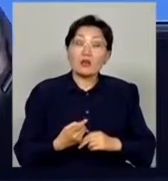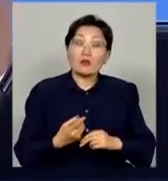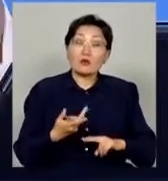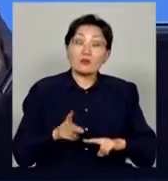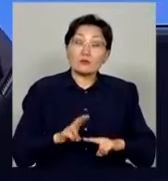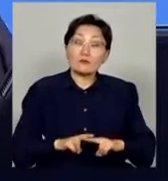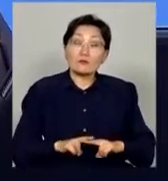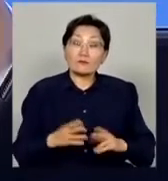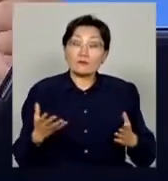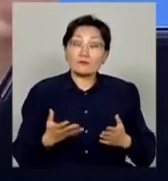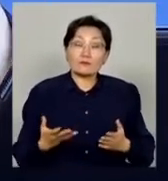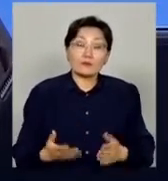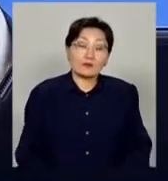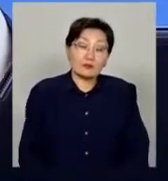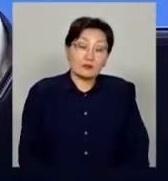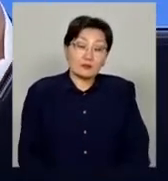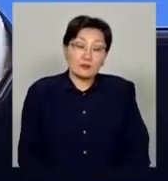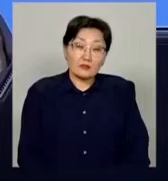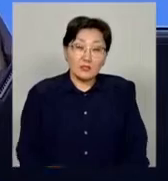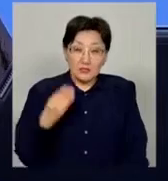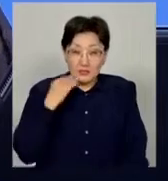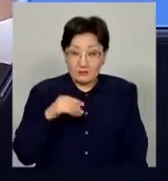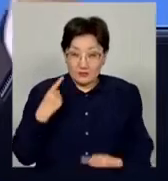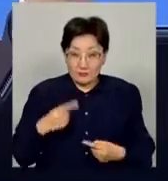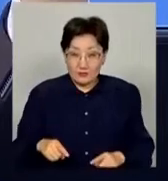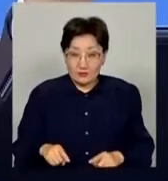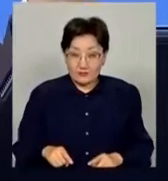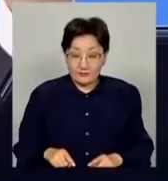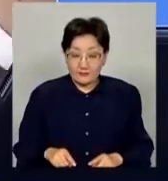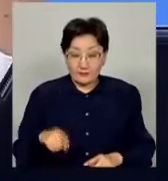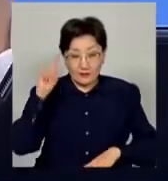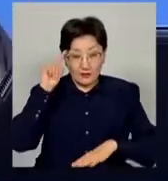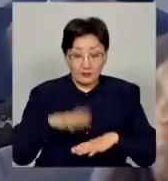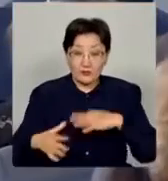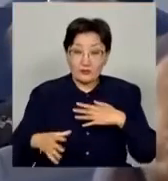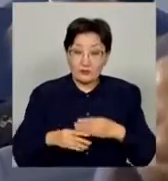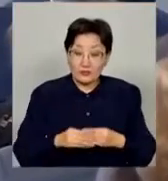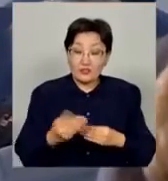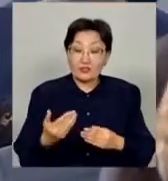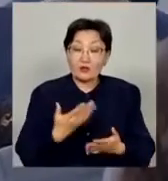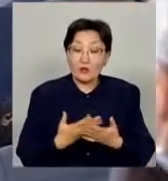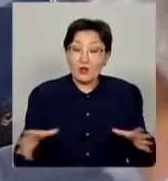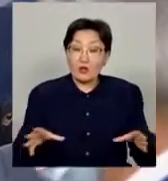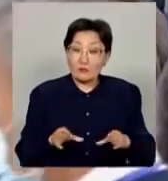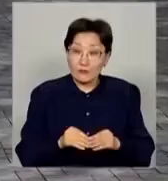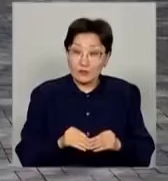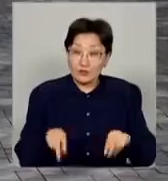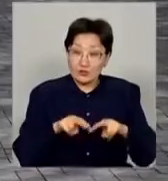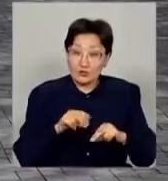осы жаңағы қандай несі бар жаңағы качествосы басқасымен оны можно әкімшілікпен бірге мен көрсетіп бір рет исследование өткізейік